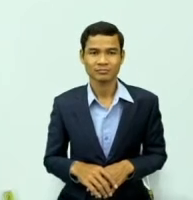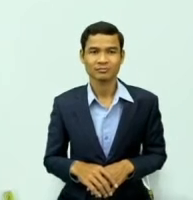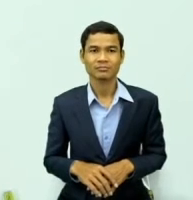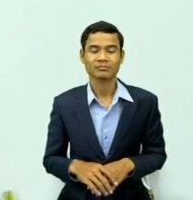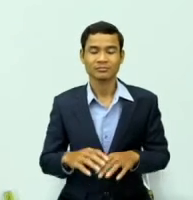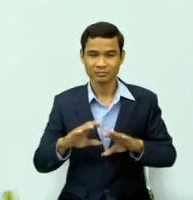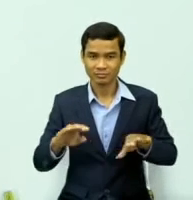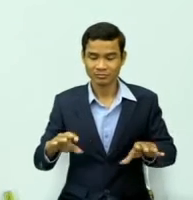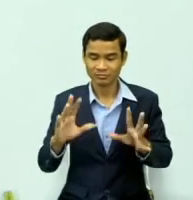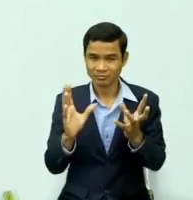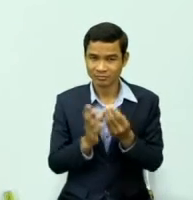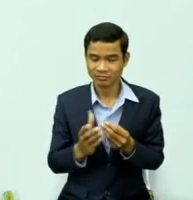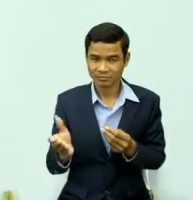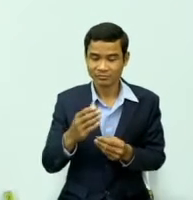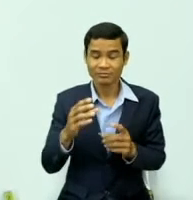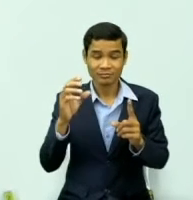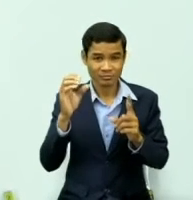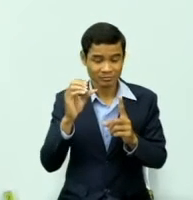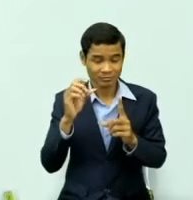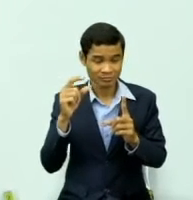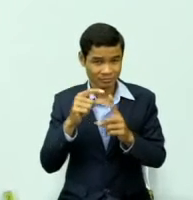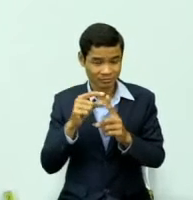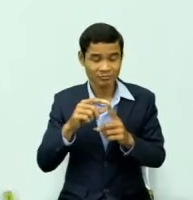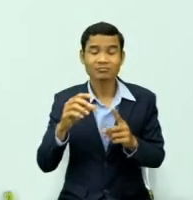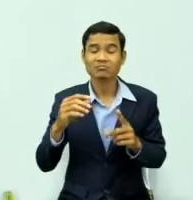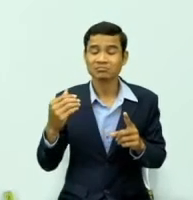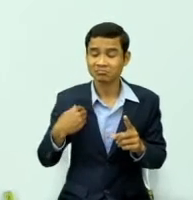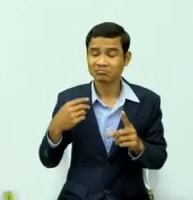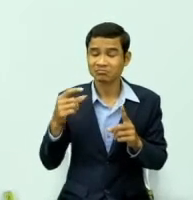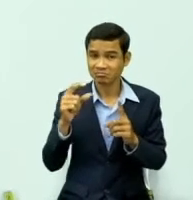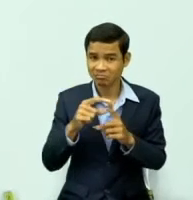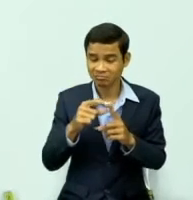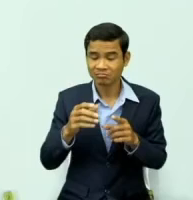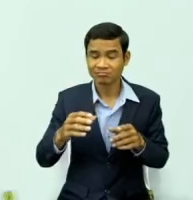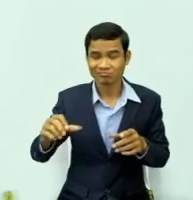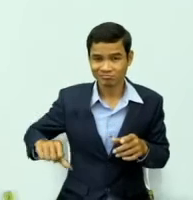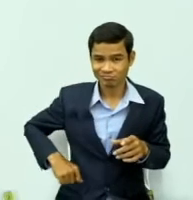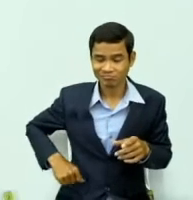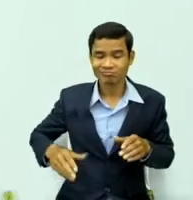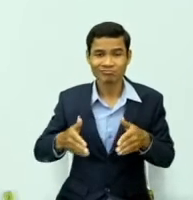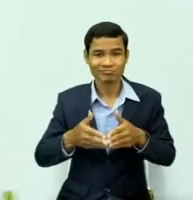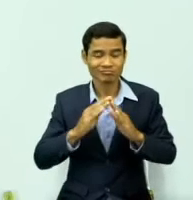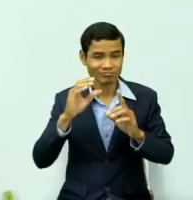con được ở khăn ní châu bị nhẹ nhó ní tới bằng cá chí là bà